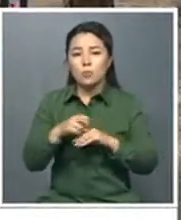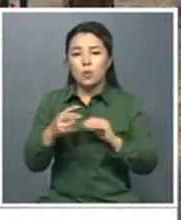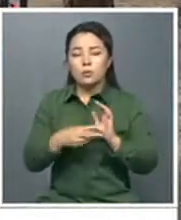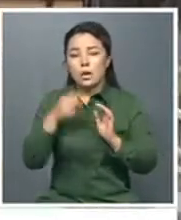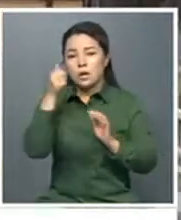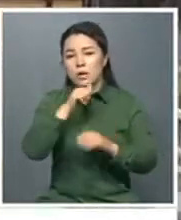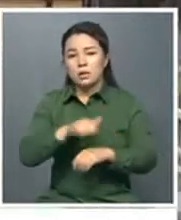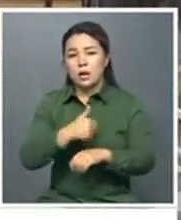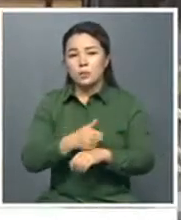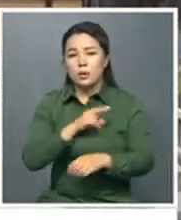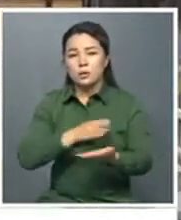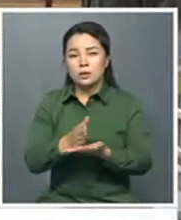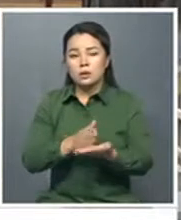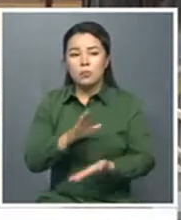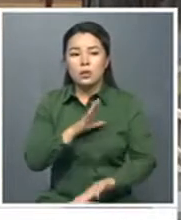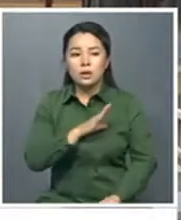2015-2017 жылдары қызмет атқарған.